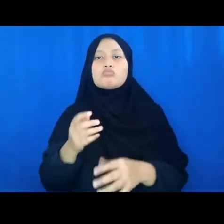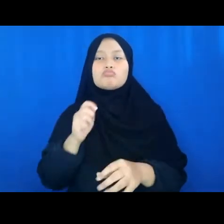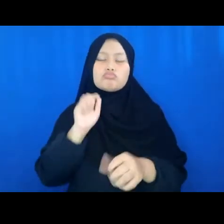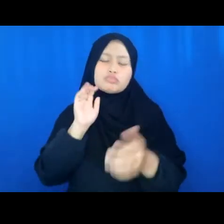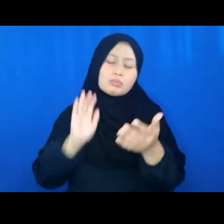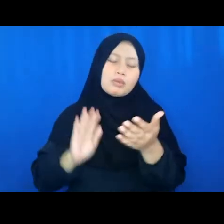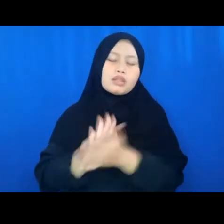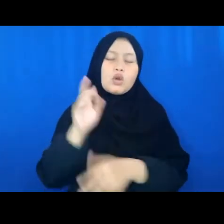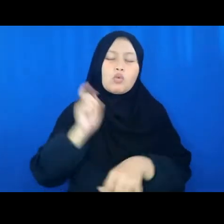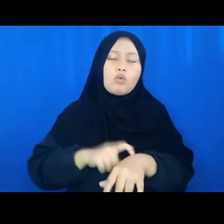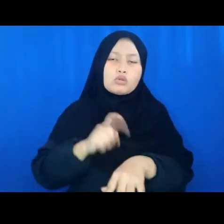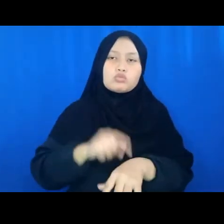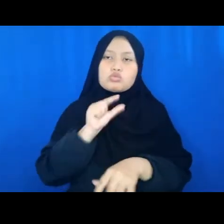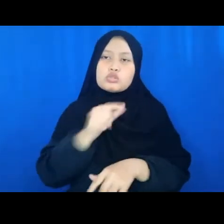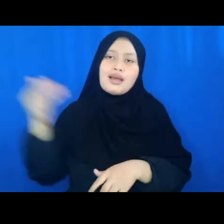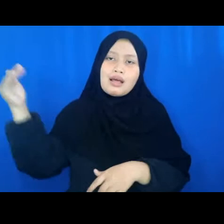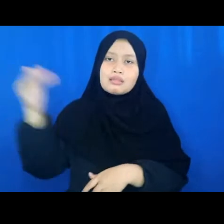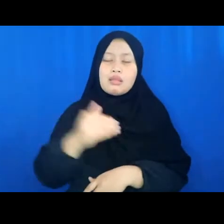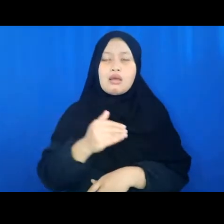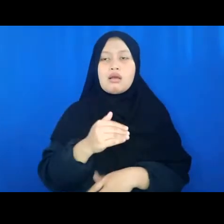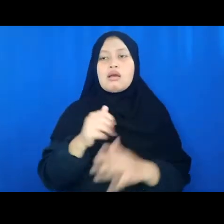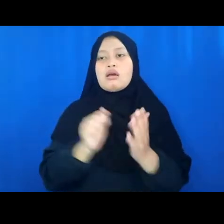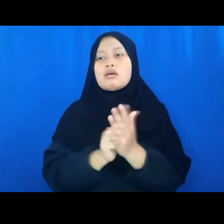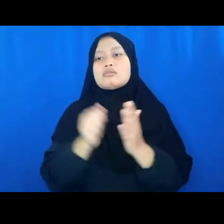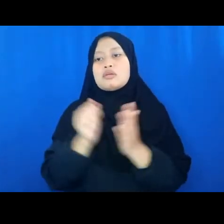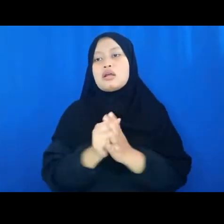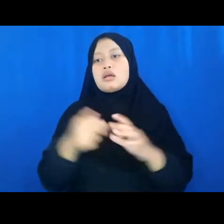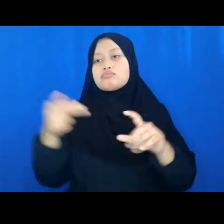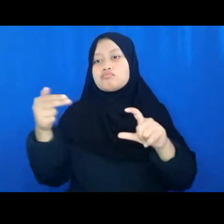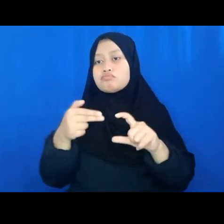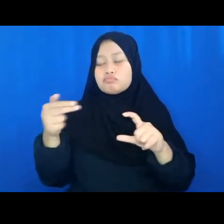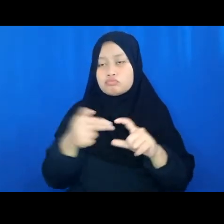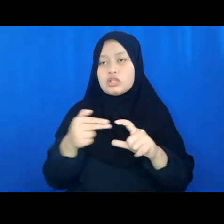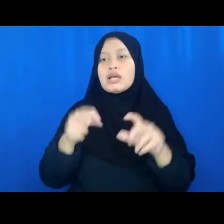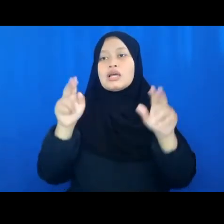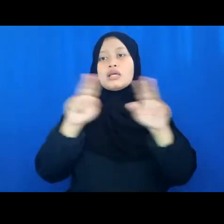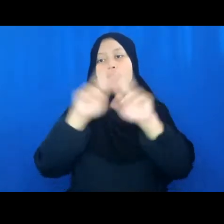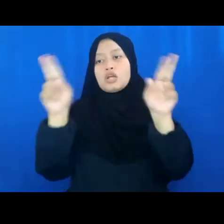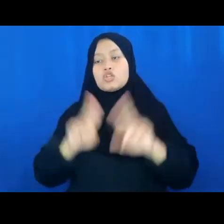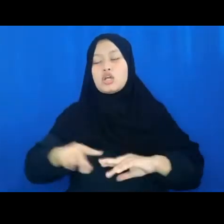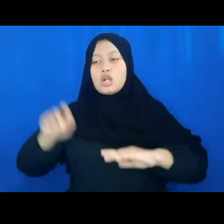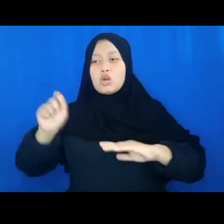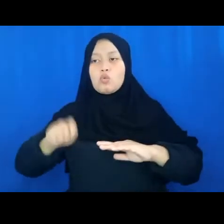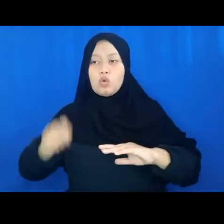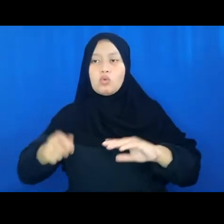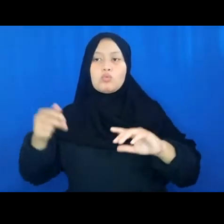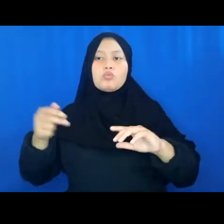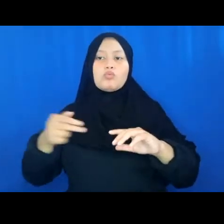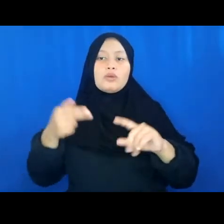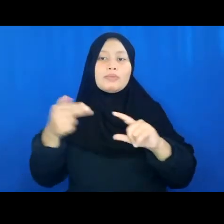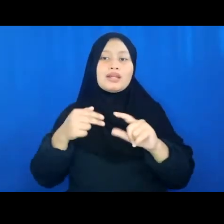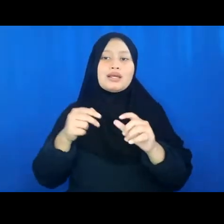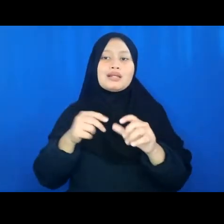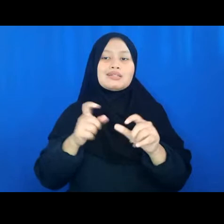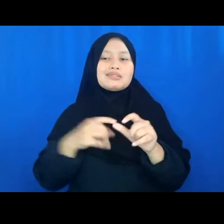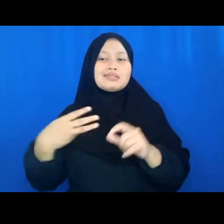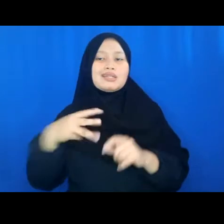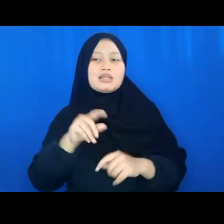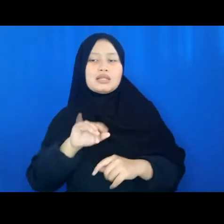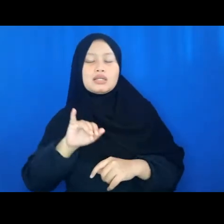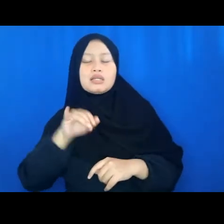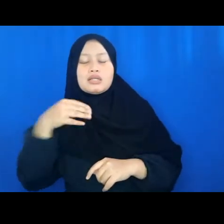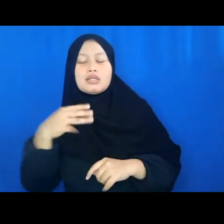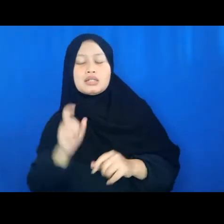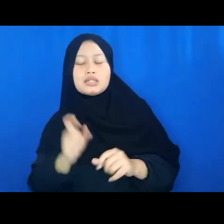acara hukum online International webinar series 2022 yang berjudul yang